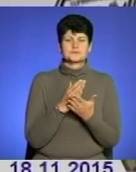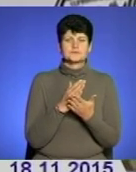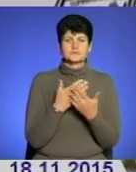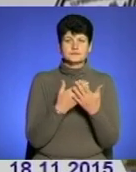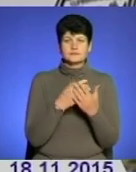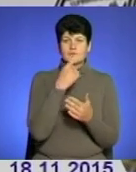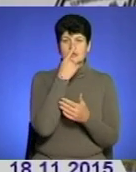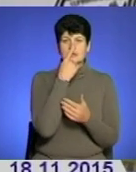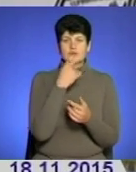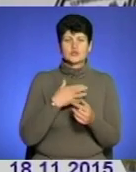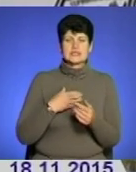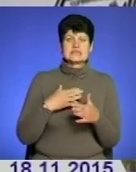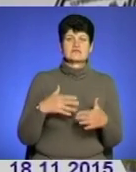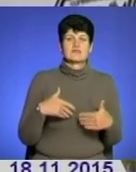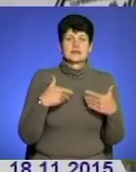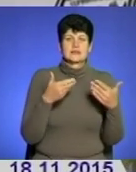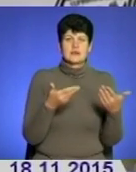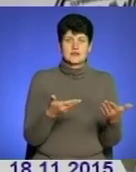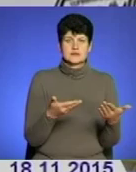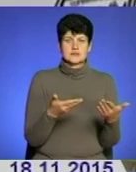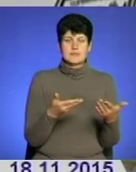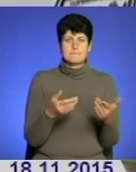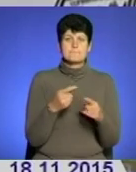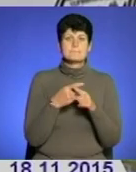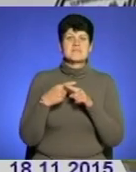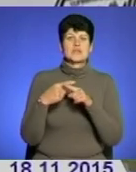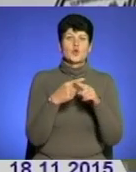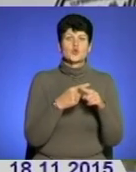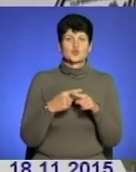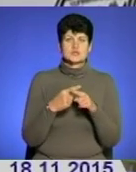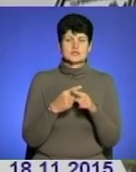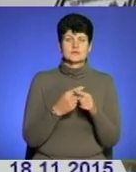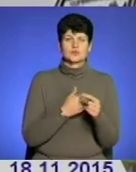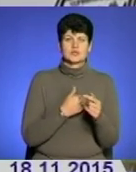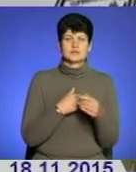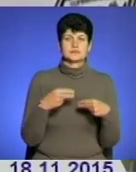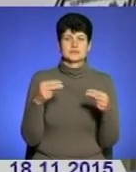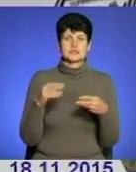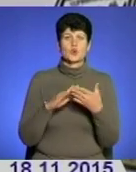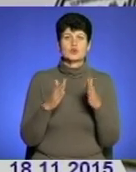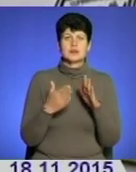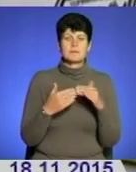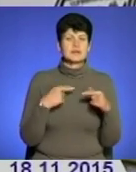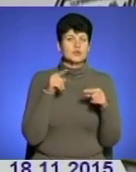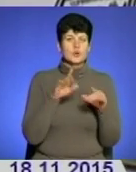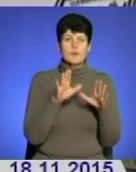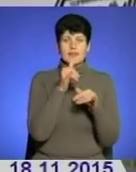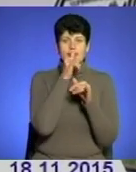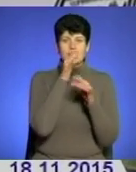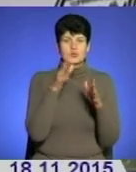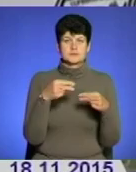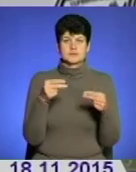Буквально недавно до нас зверталися білоруси з метою заключення контракту. На той момент ми не могли з ними заключити